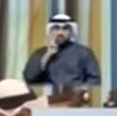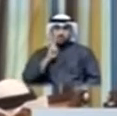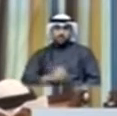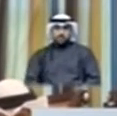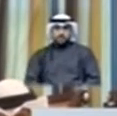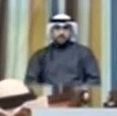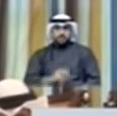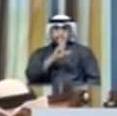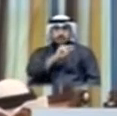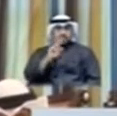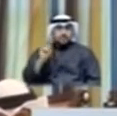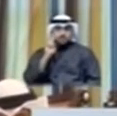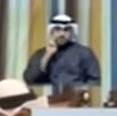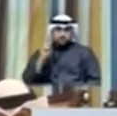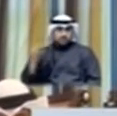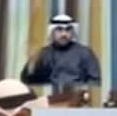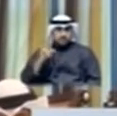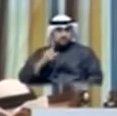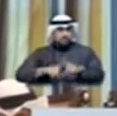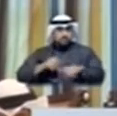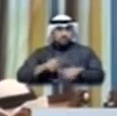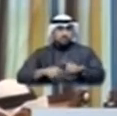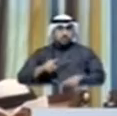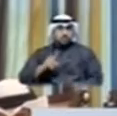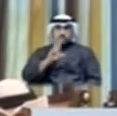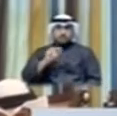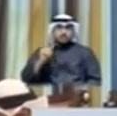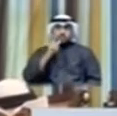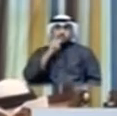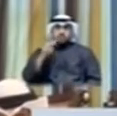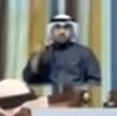وهذا التطرف من نوع آخر، مدمنين مخدرات